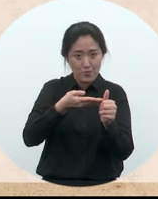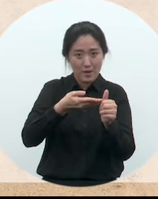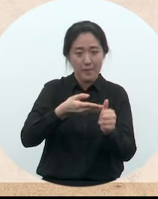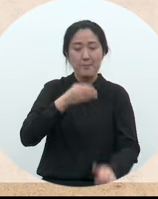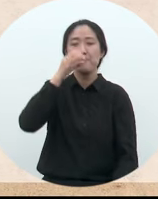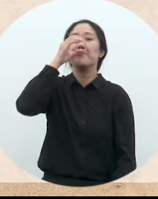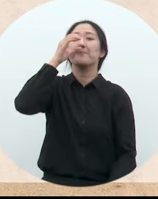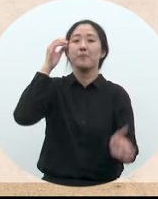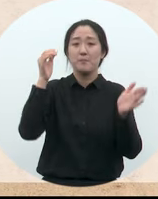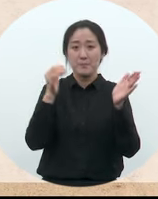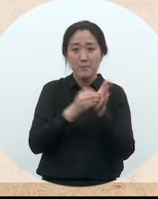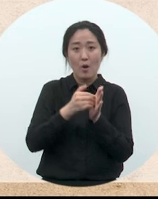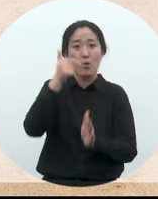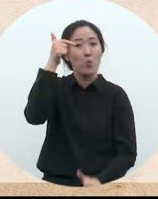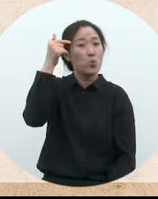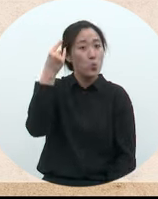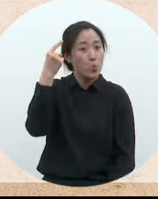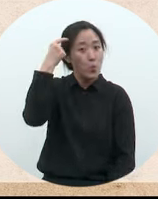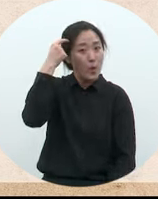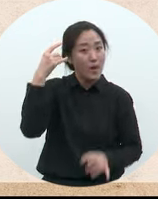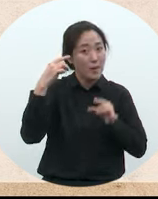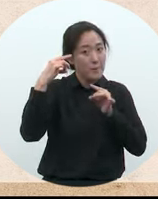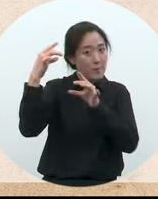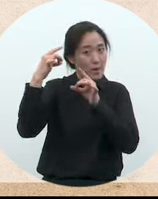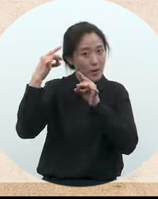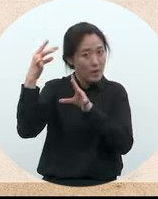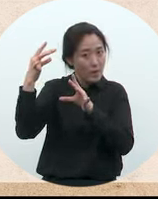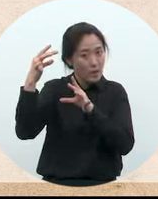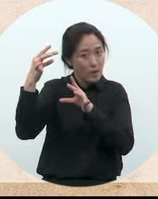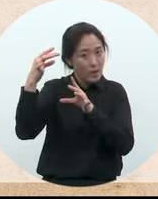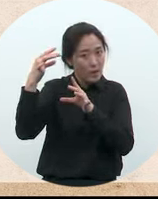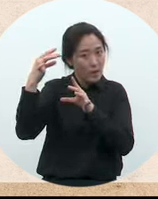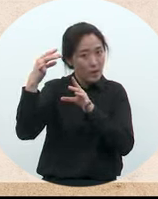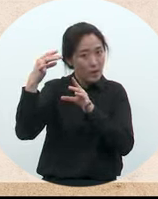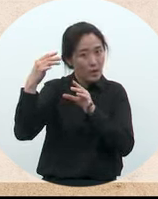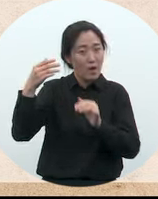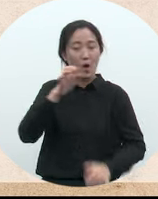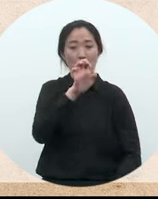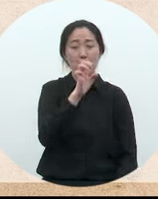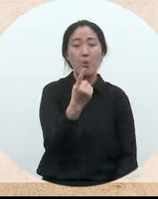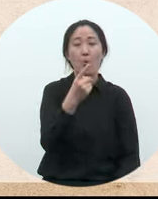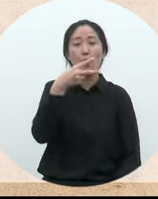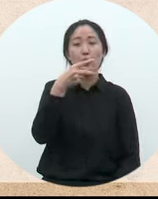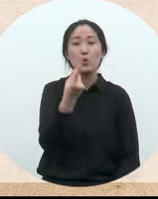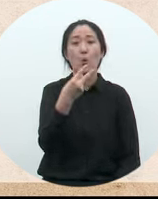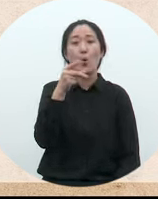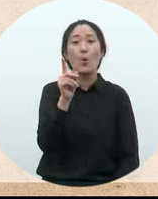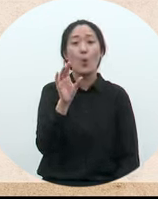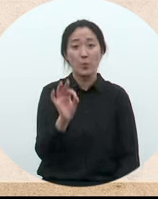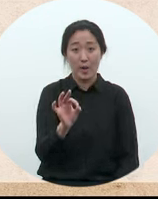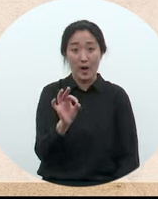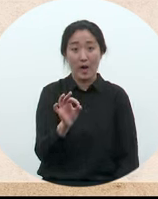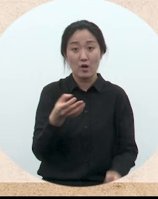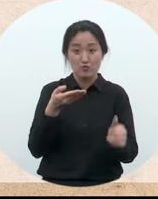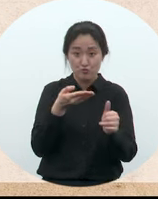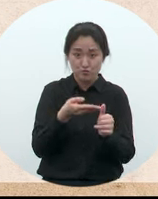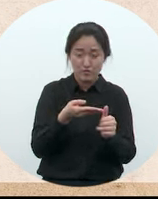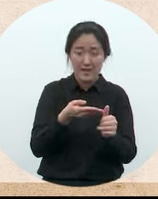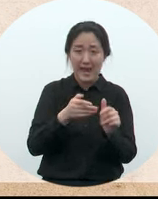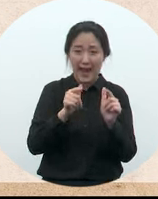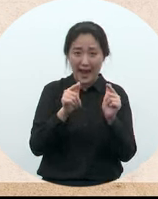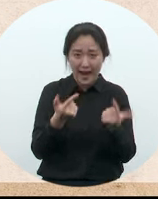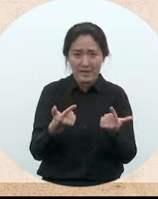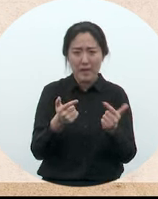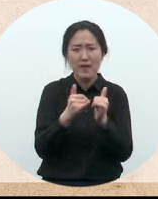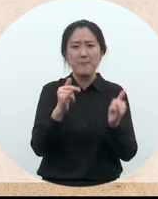쓰는 에너지원이라고 볼수 있습니다. 이 포도당이 뇌에 공급이 되지 않으면 학습 능률이 오르지